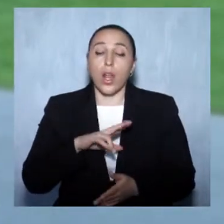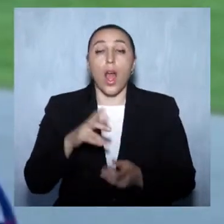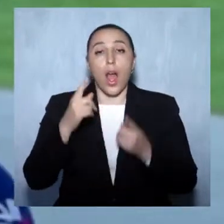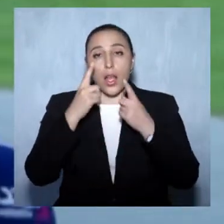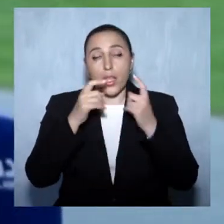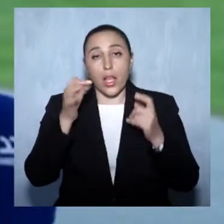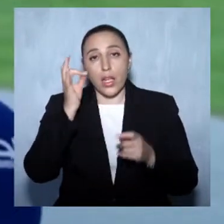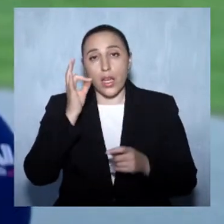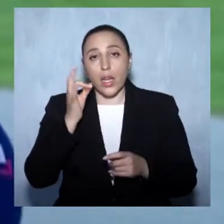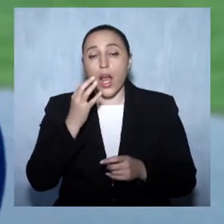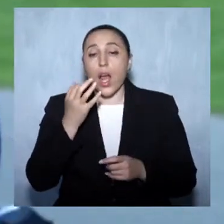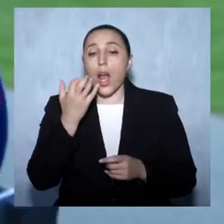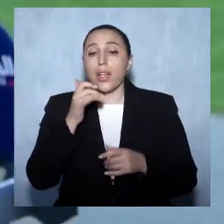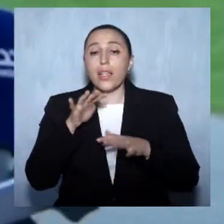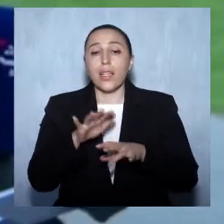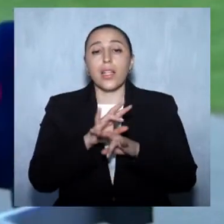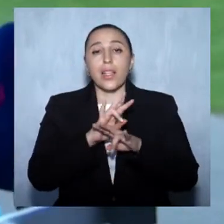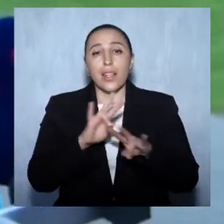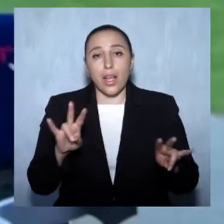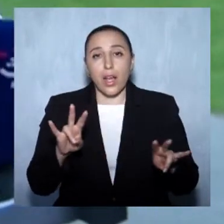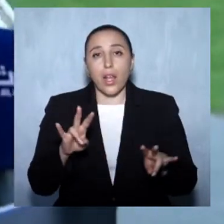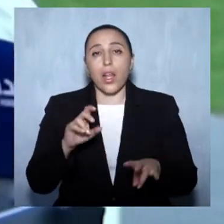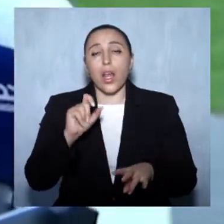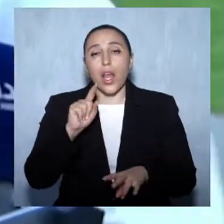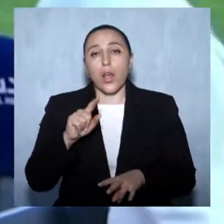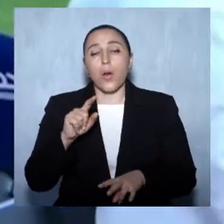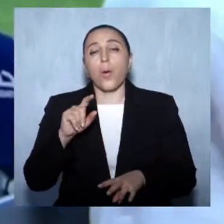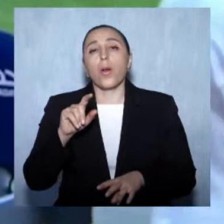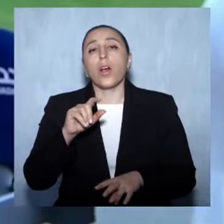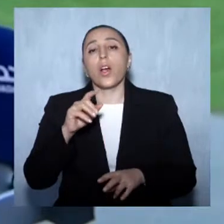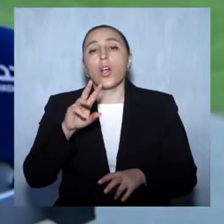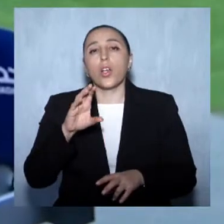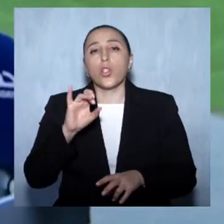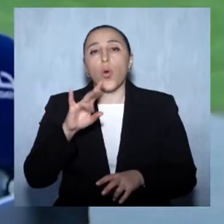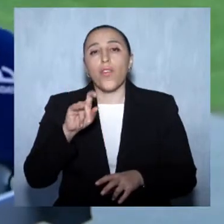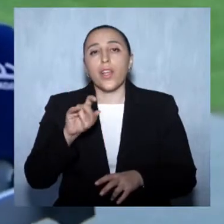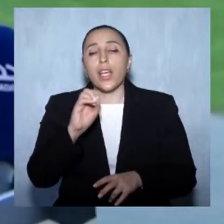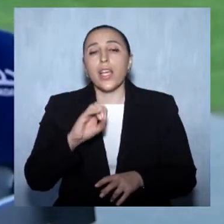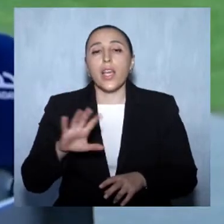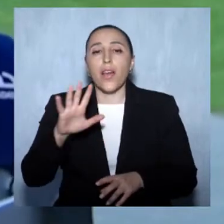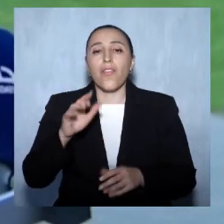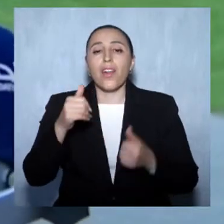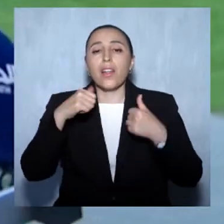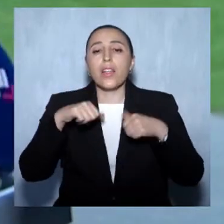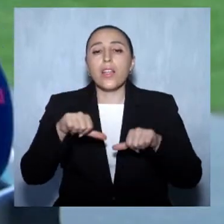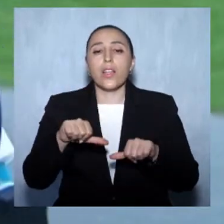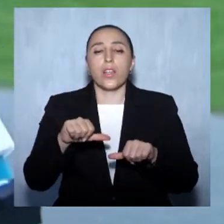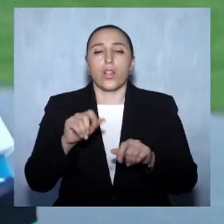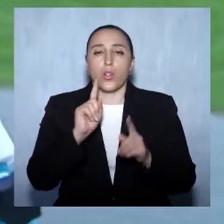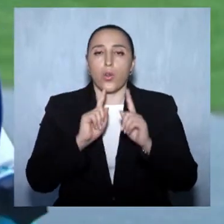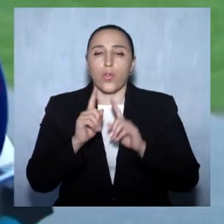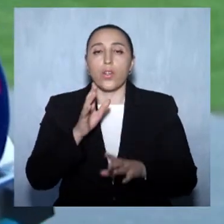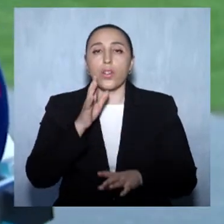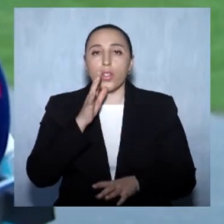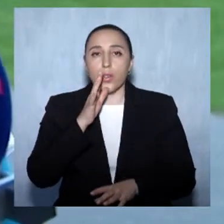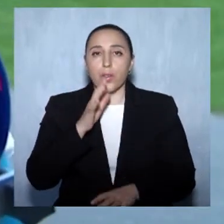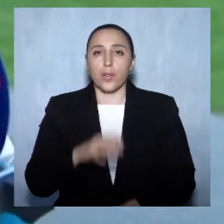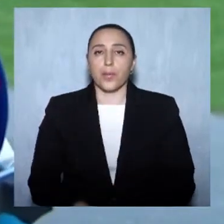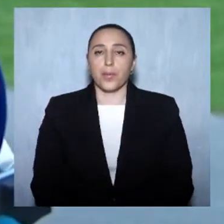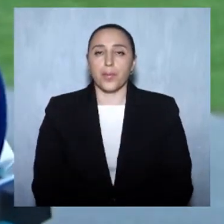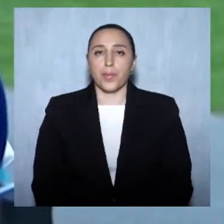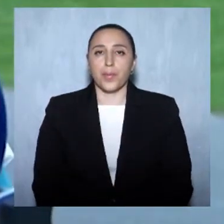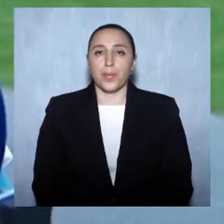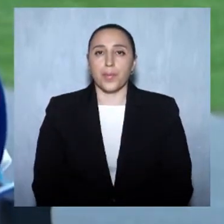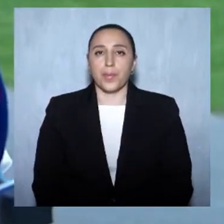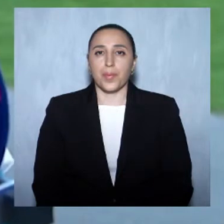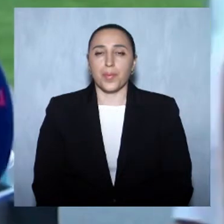է Գերմանիայի արտգործնախարար Հեյկո Մասը Սլովենիայում ընթացող Եվրամիության գագաթաժողովի շրջանակներում։ Wir haben jetzt keine Zeit mehr,